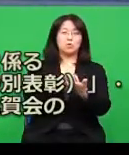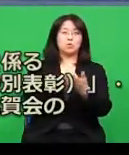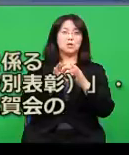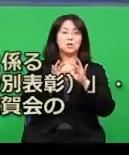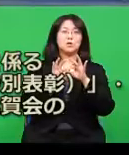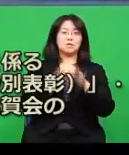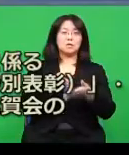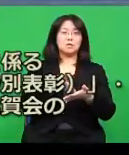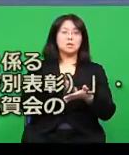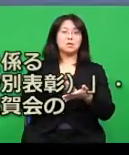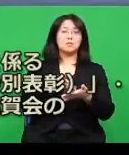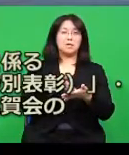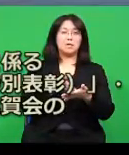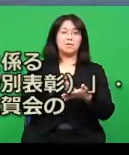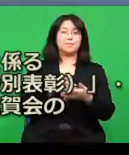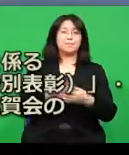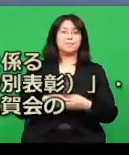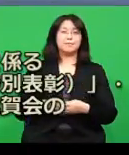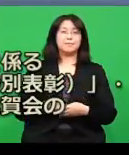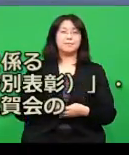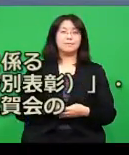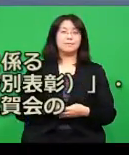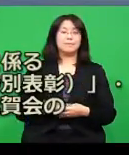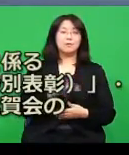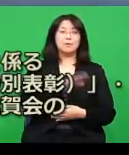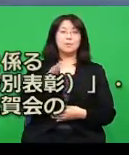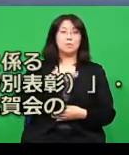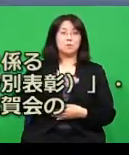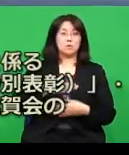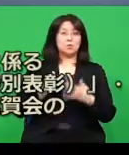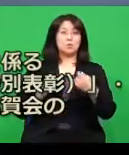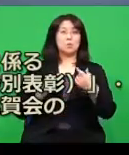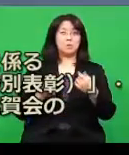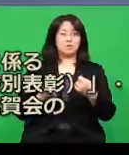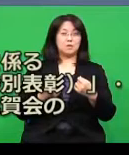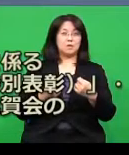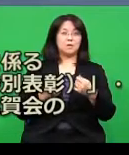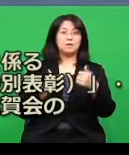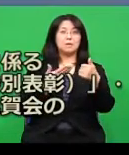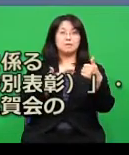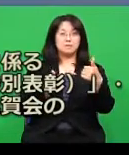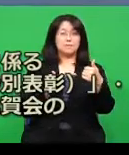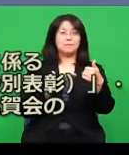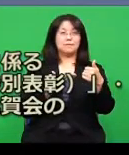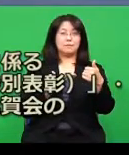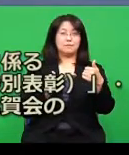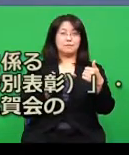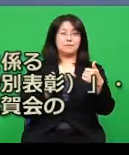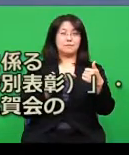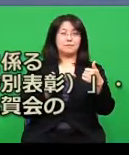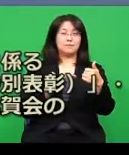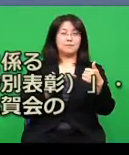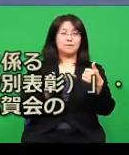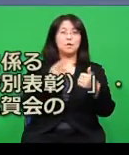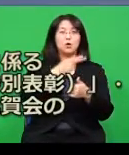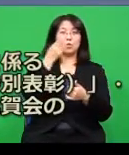ードとか表彰について報告説明をいたします。ご承知の通りで、浅野